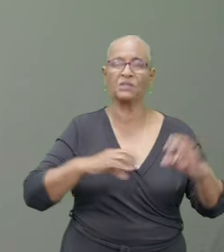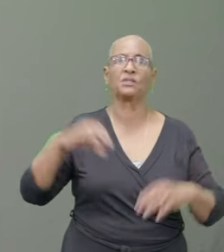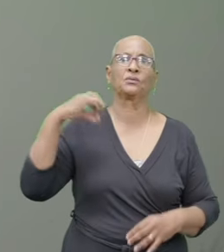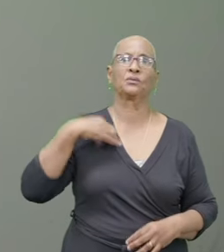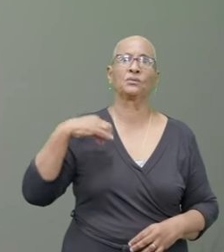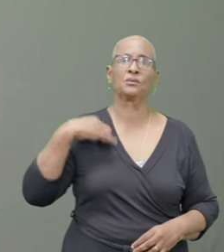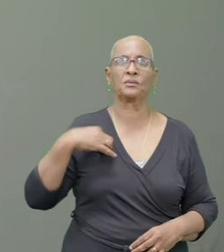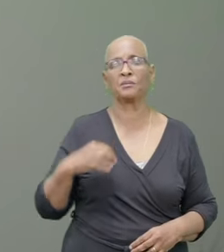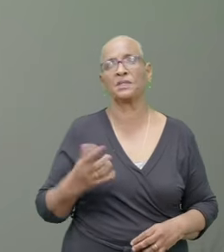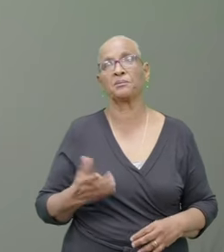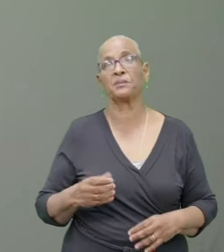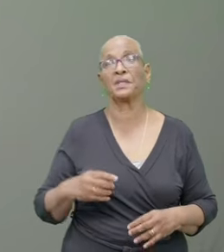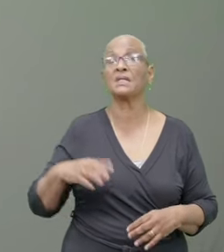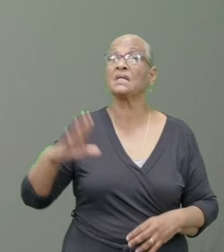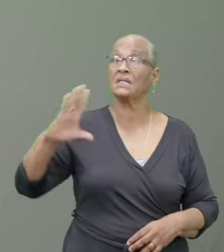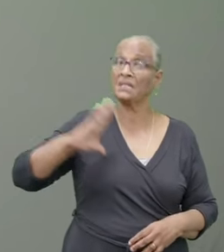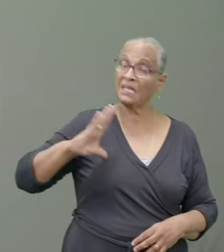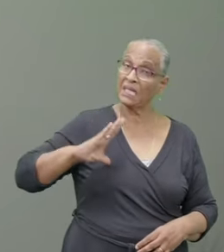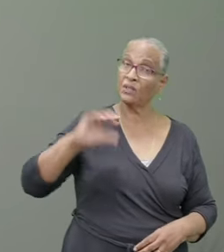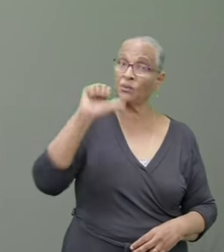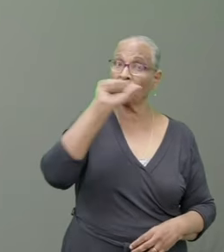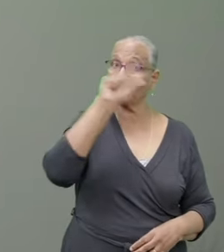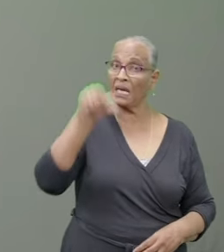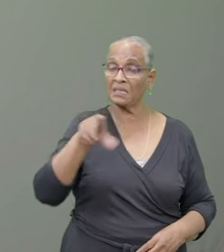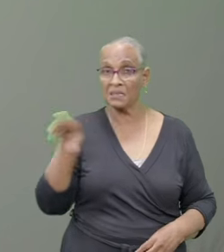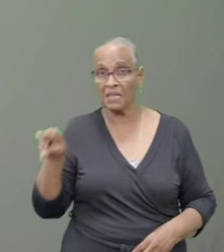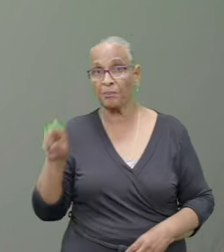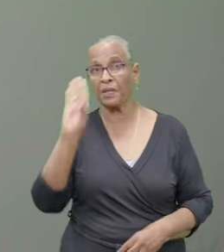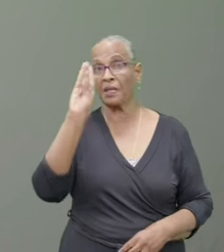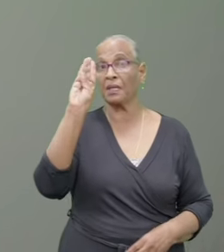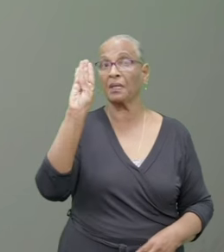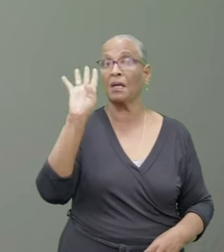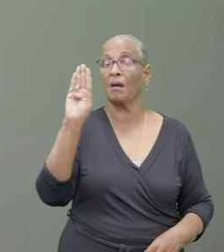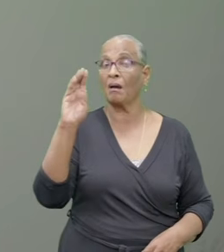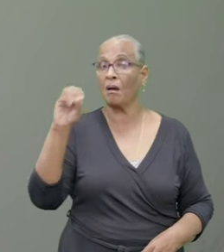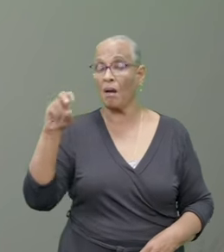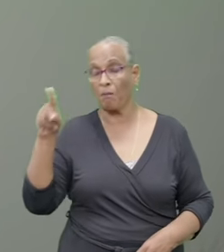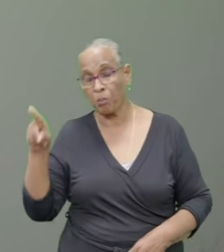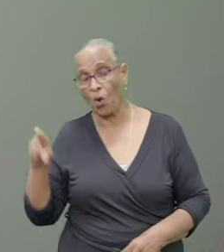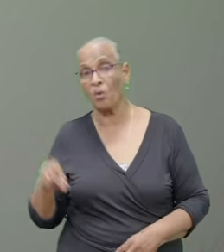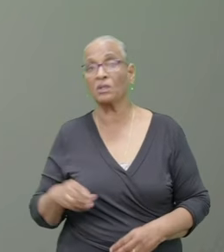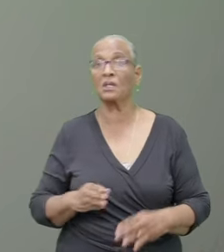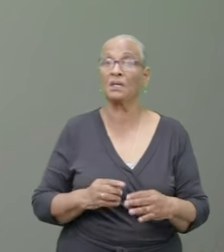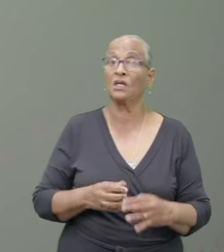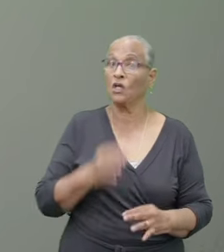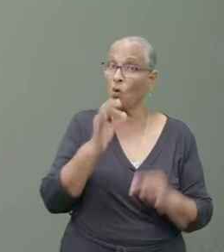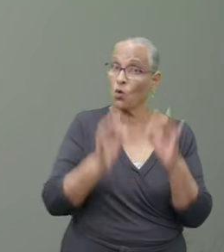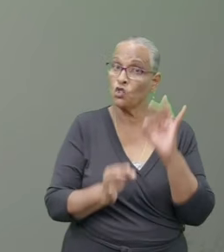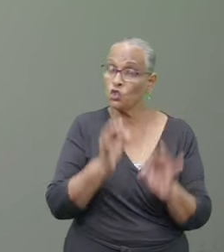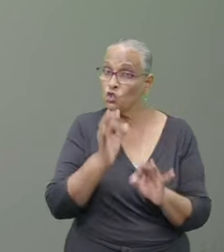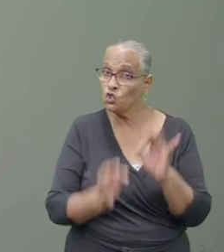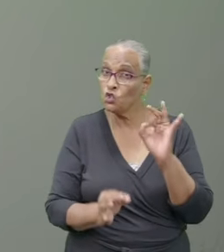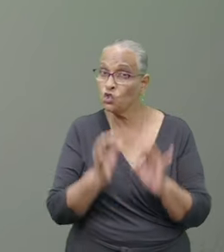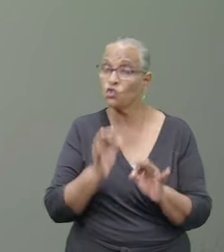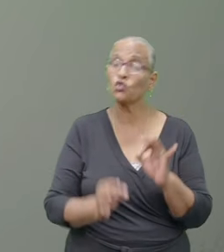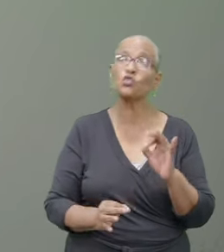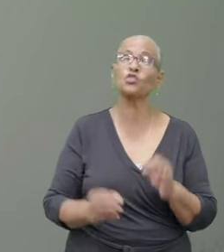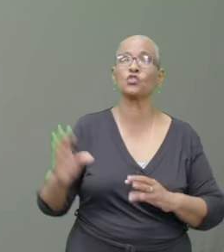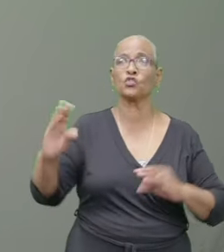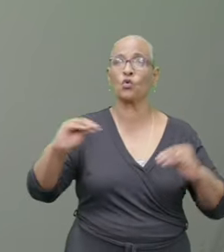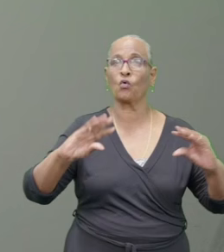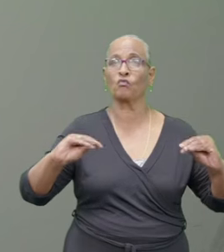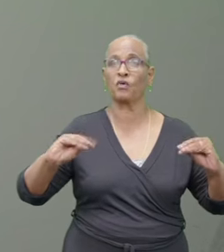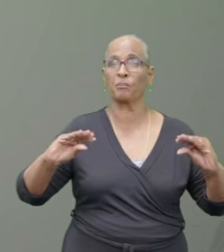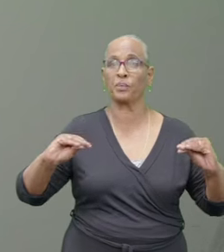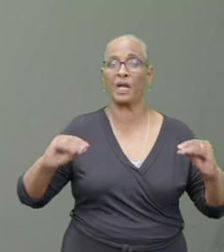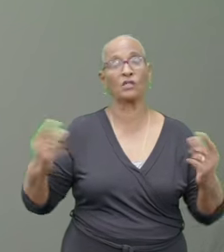de directie van AZP aan de bond. Er is zelfs een rechtszaak gaande, denk ik, in comparitie over die